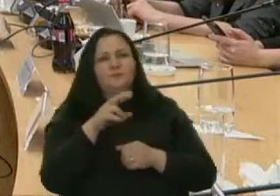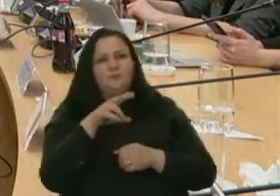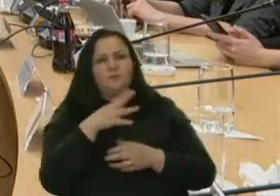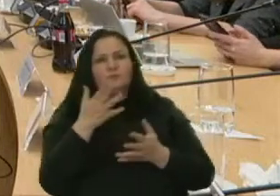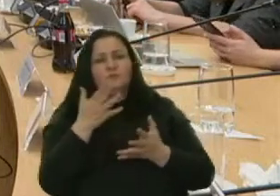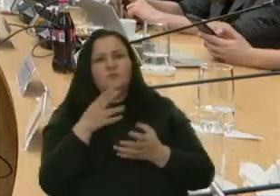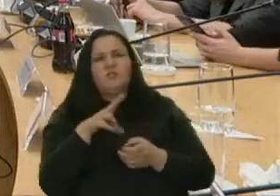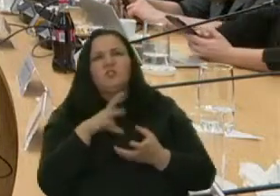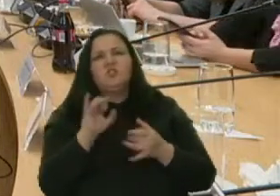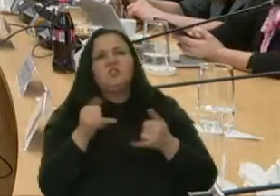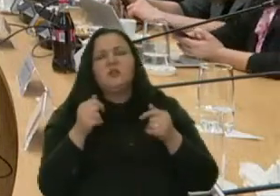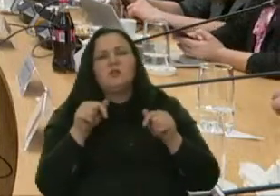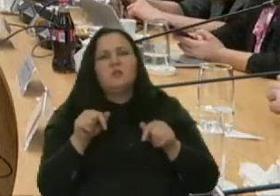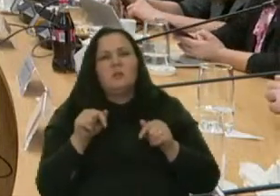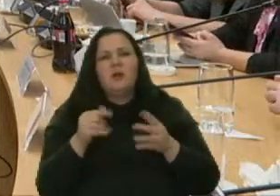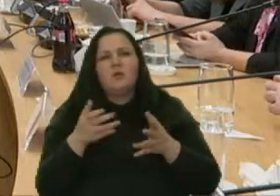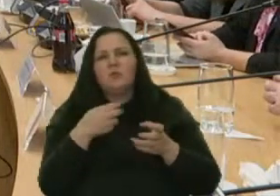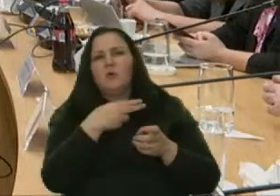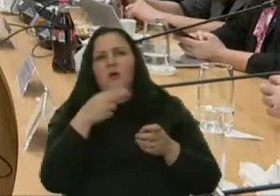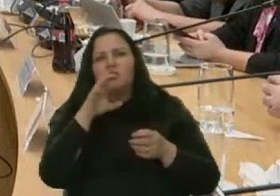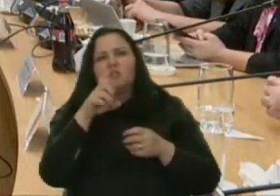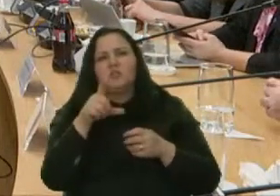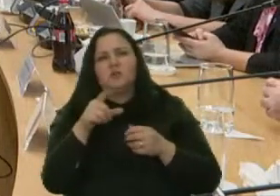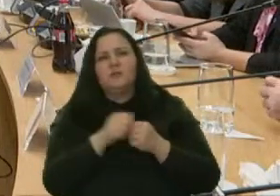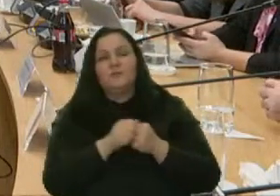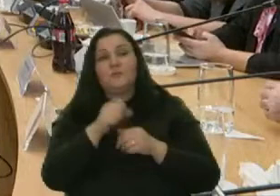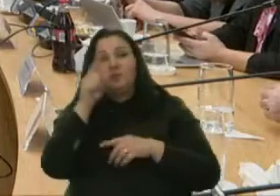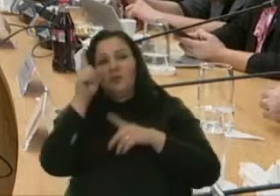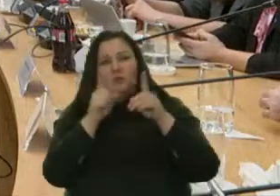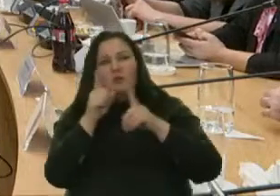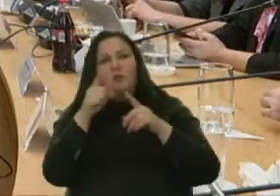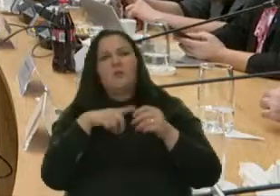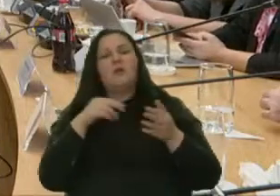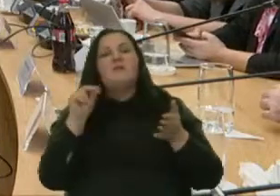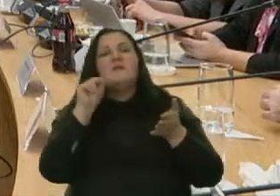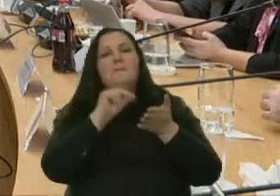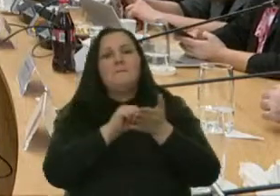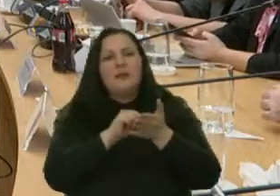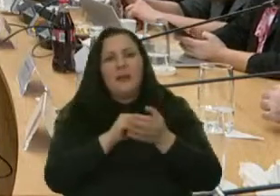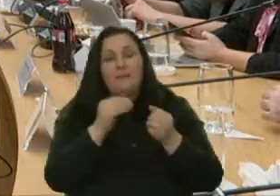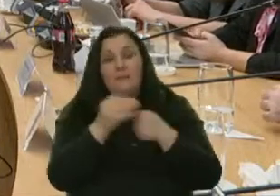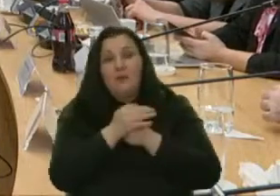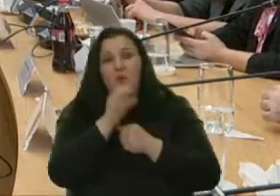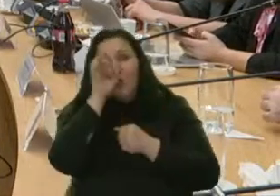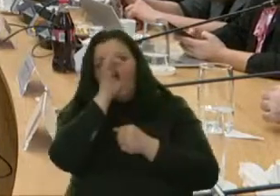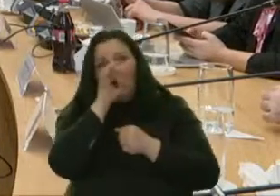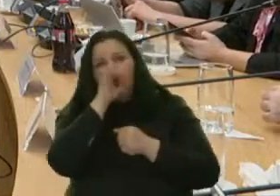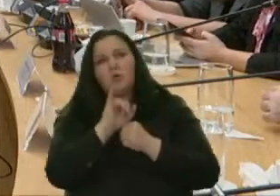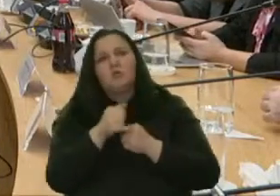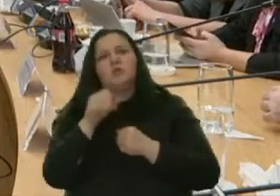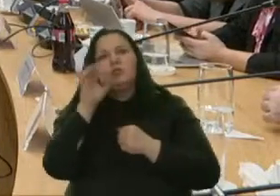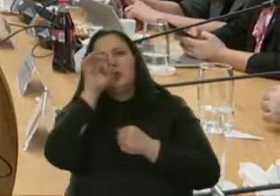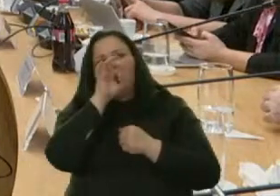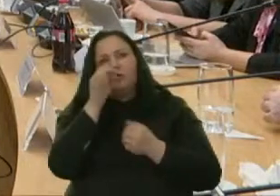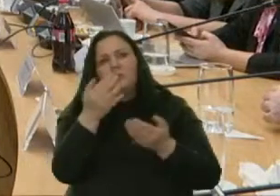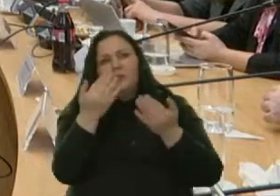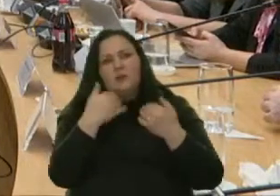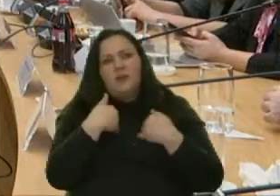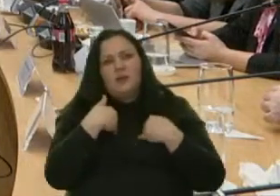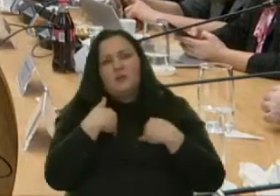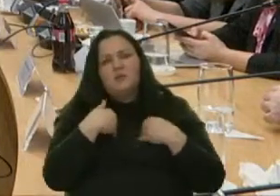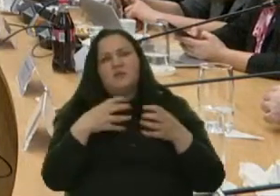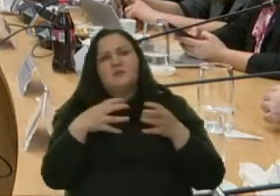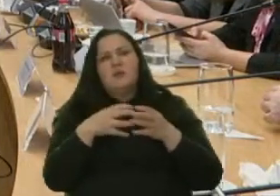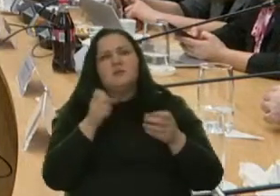cum mai oată dumă Adică dacă ăla poate fi aplicat până în octombrie aplicație și până în octombrie ne mai dați nouă spațiu de a discuta la nivel